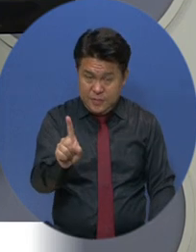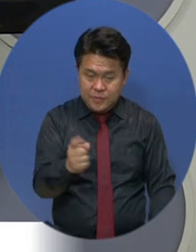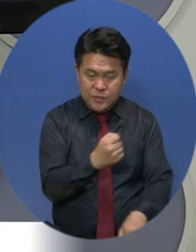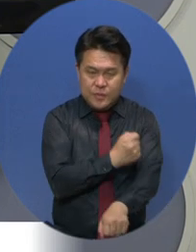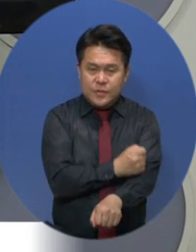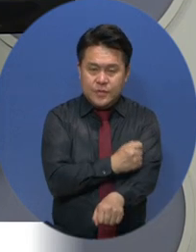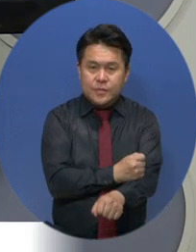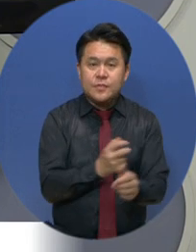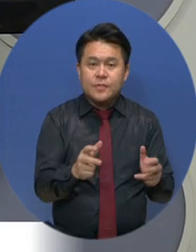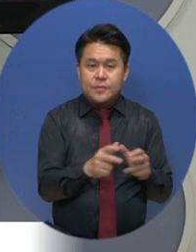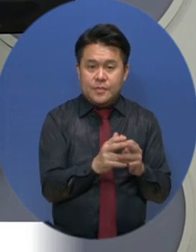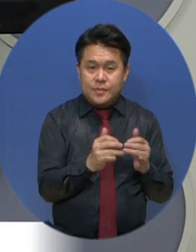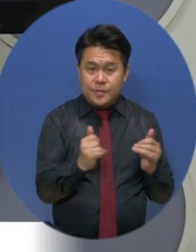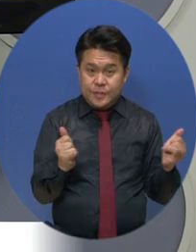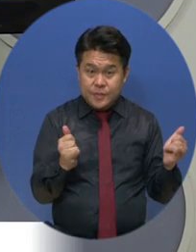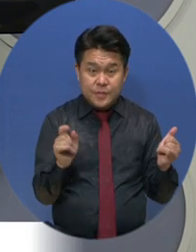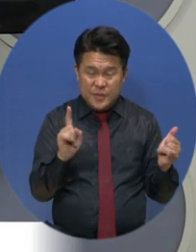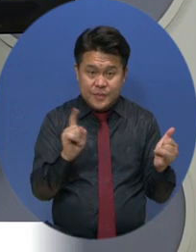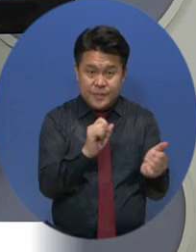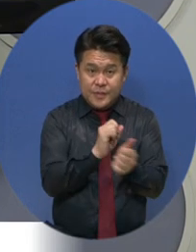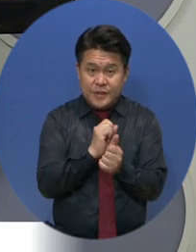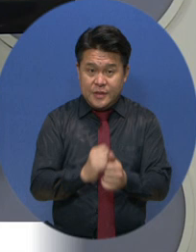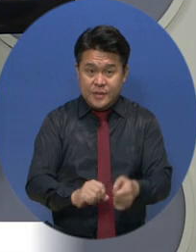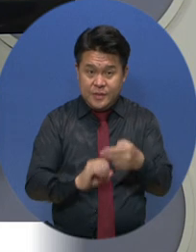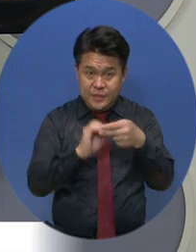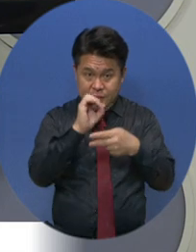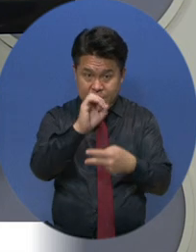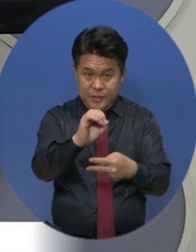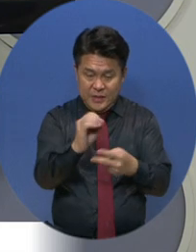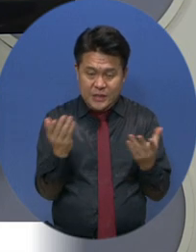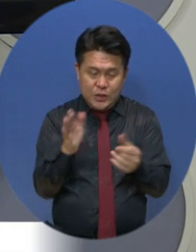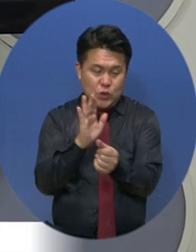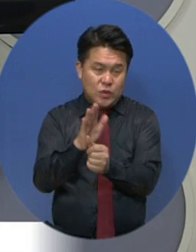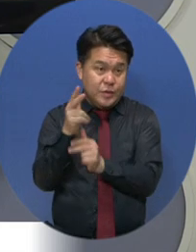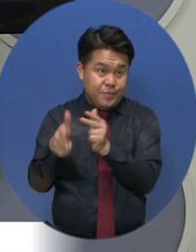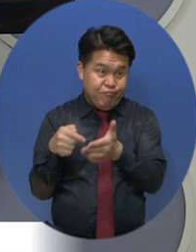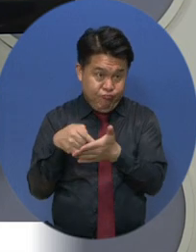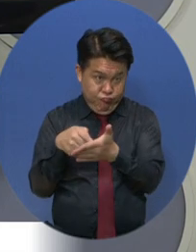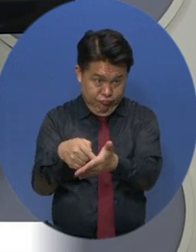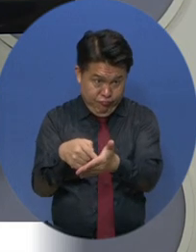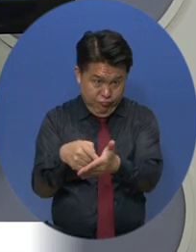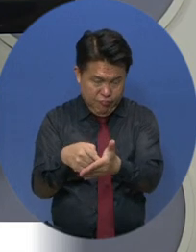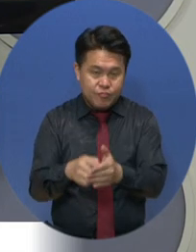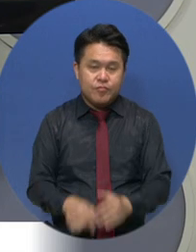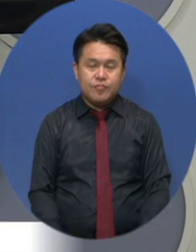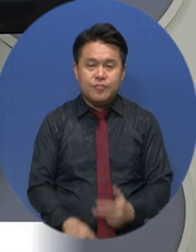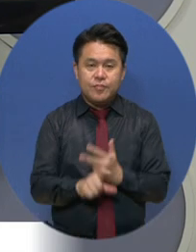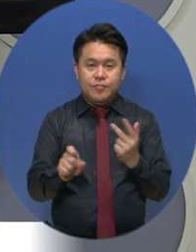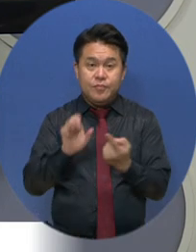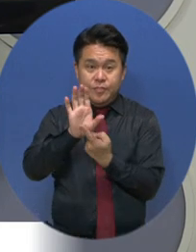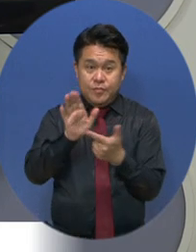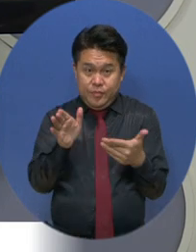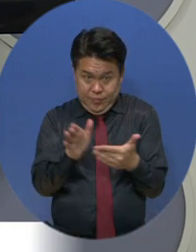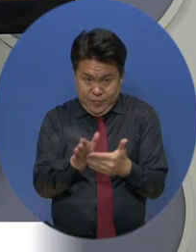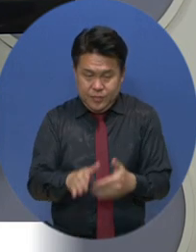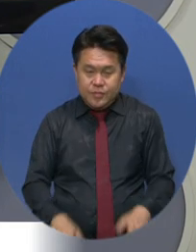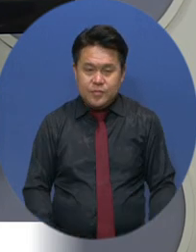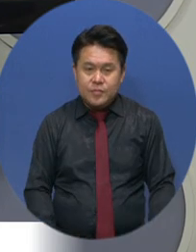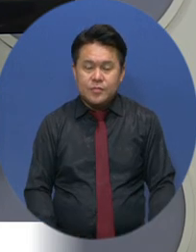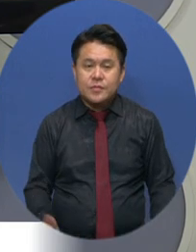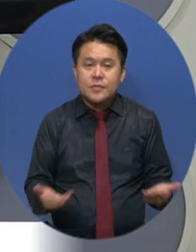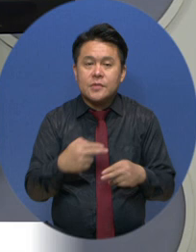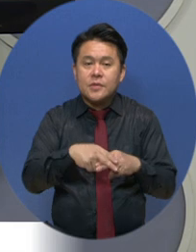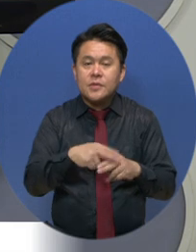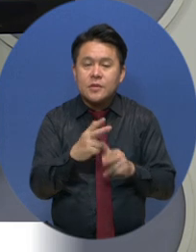제로 직무 도우미 지원사업 을 추진한다고 지난 15일 밝혔습니다 이번 일자리 사업은 공고의